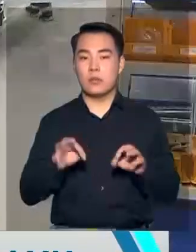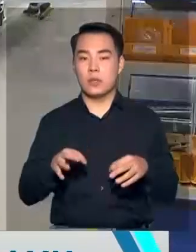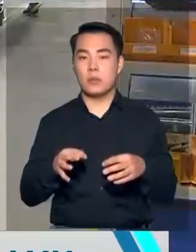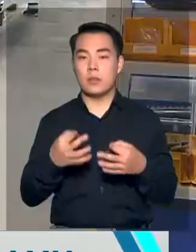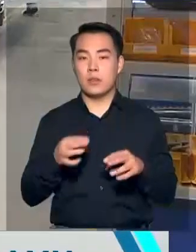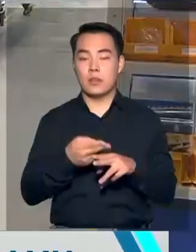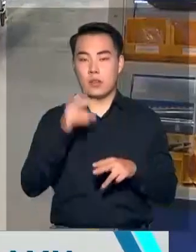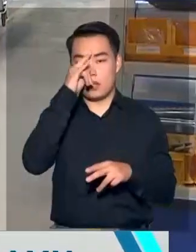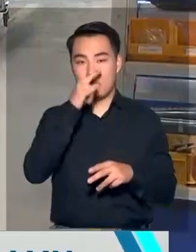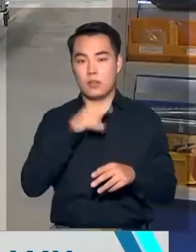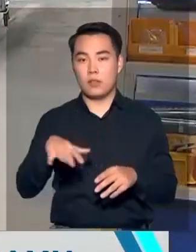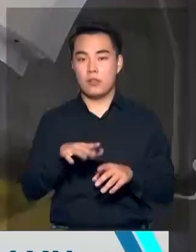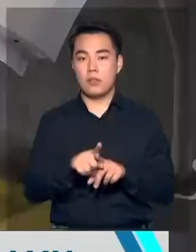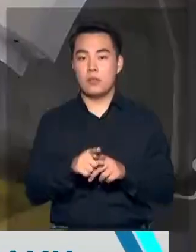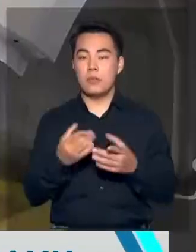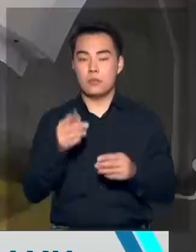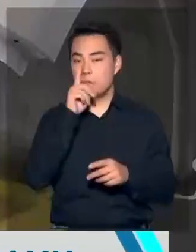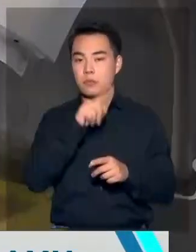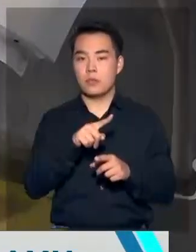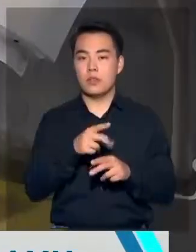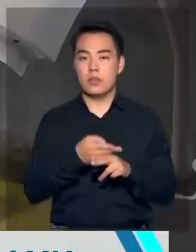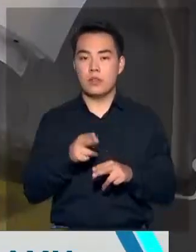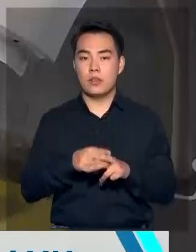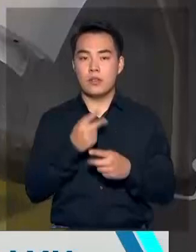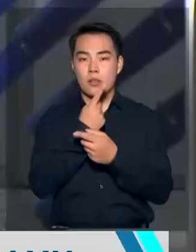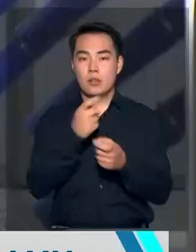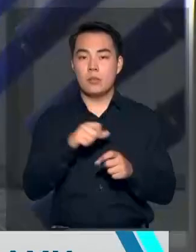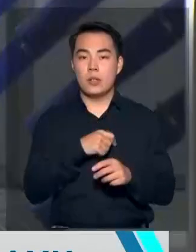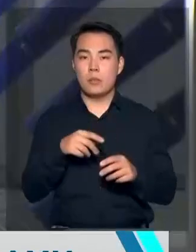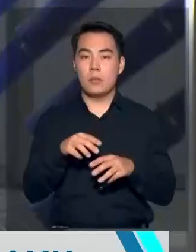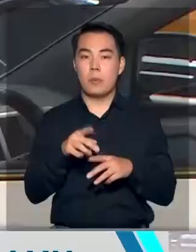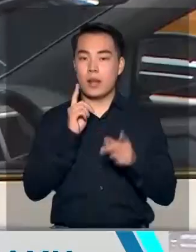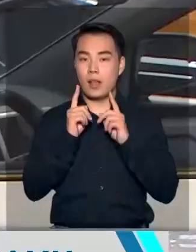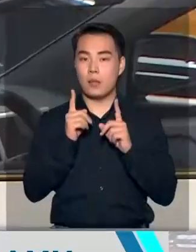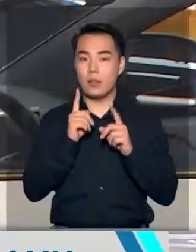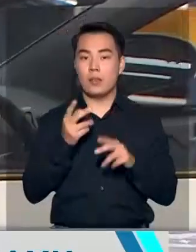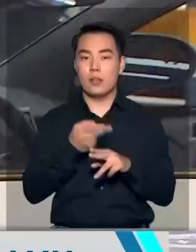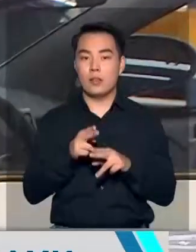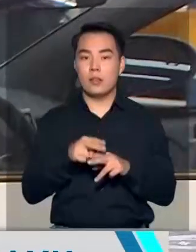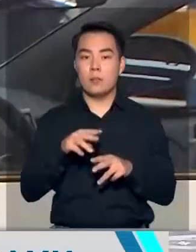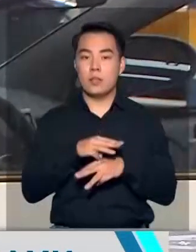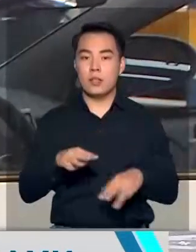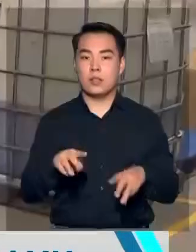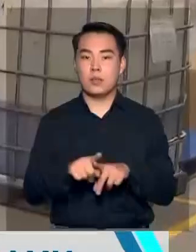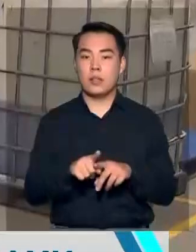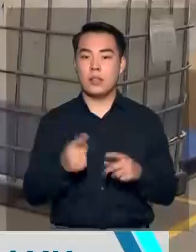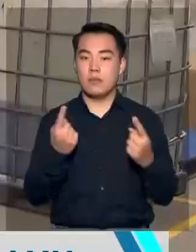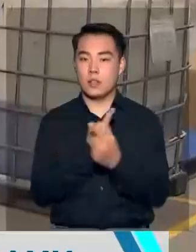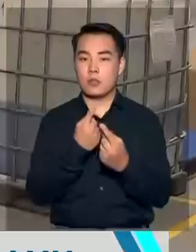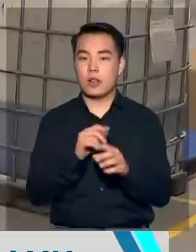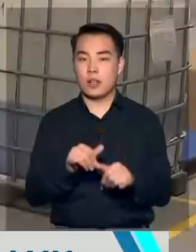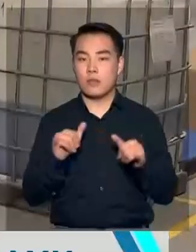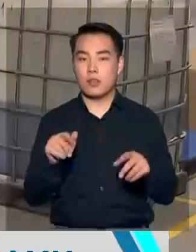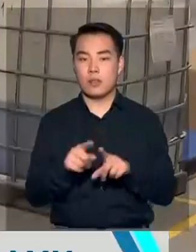территории нашей страны, их смягчать не будут. Об этом в кулуарах парламента сегодня заявил министр индустрии и инфраструктурного